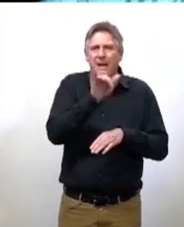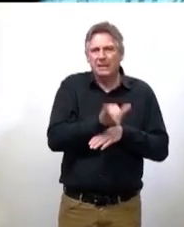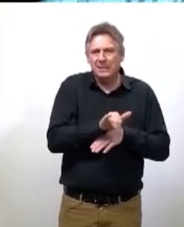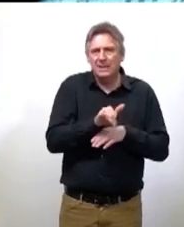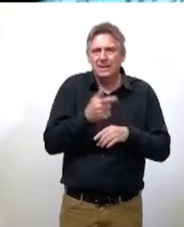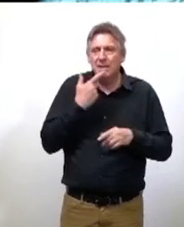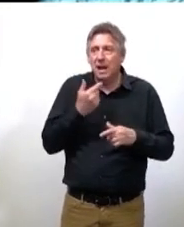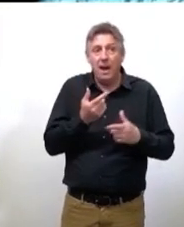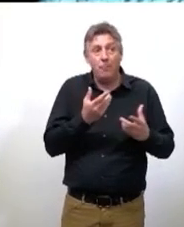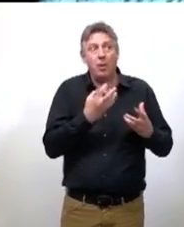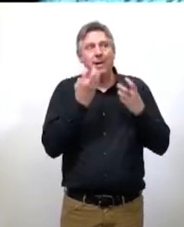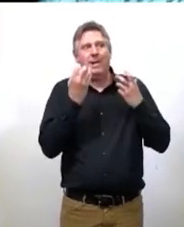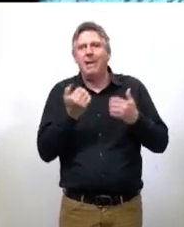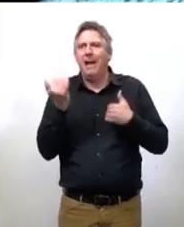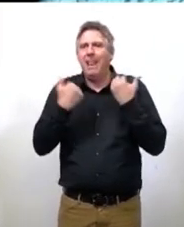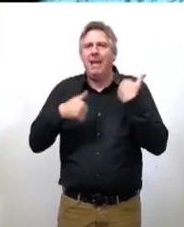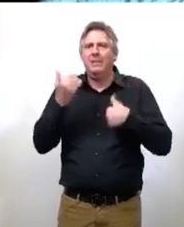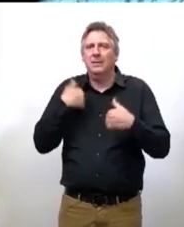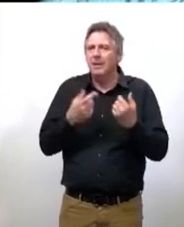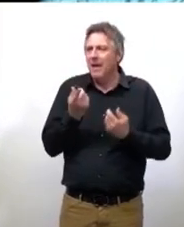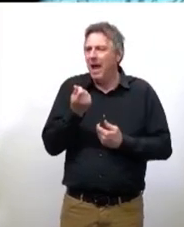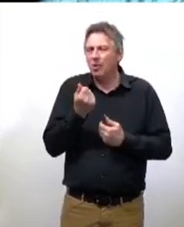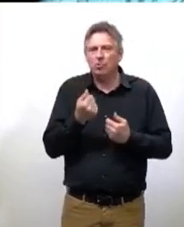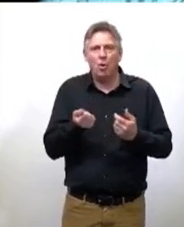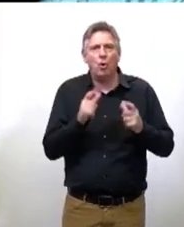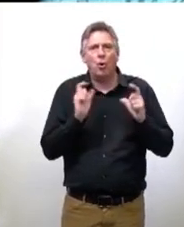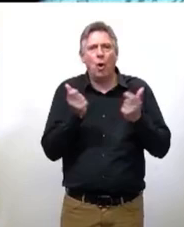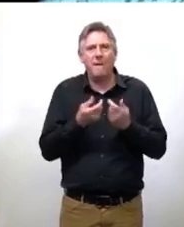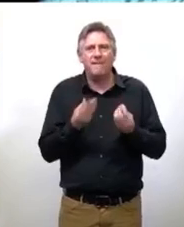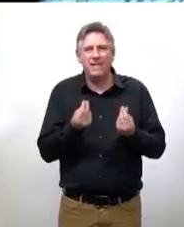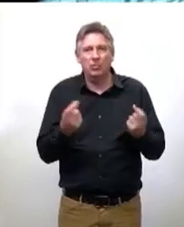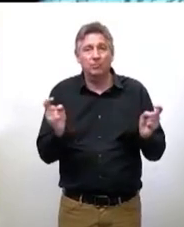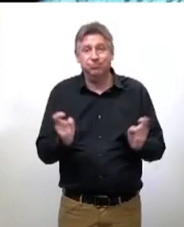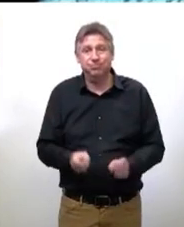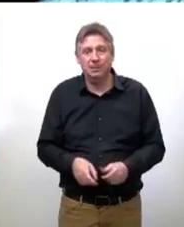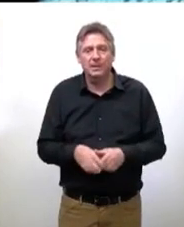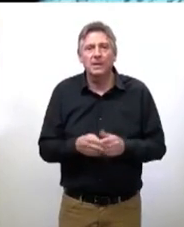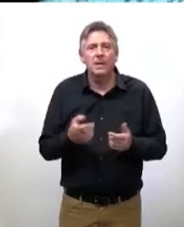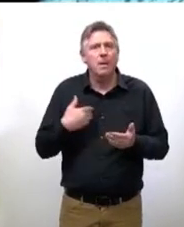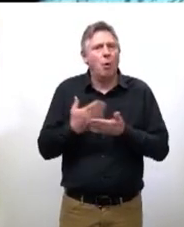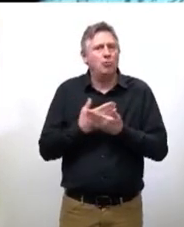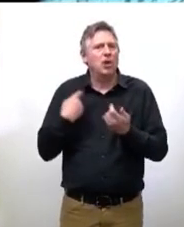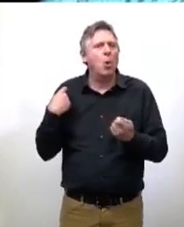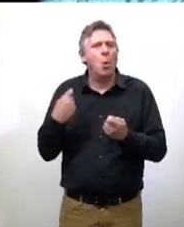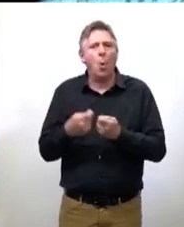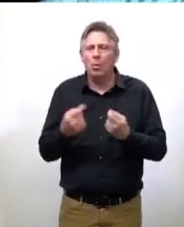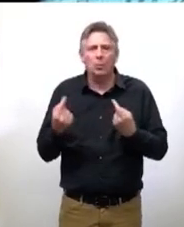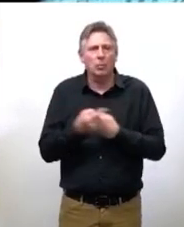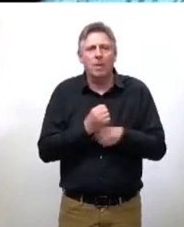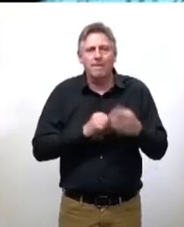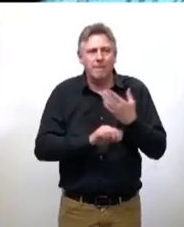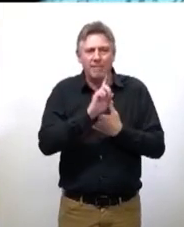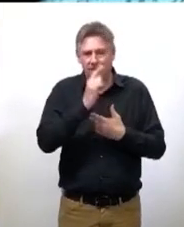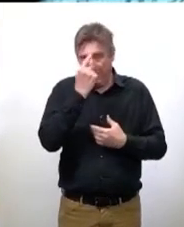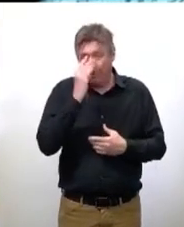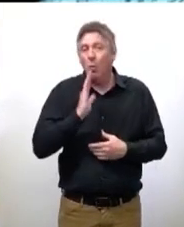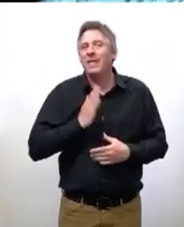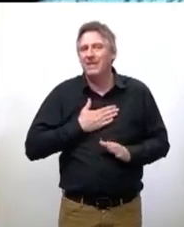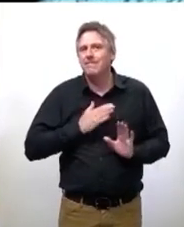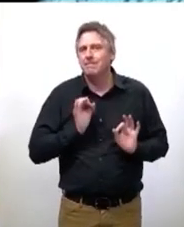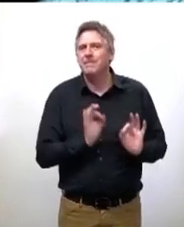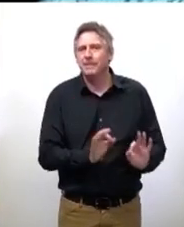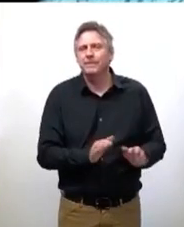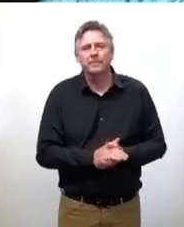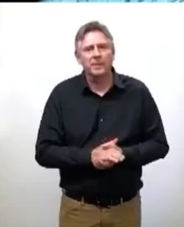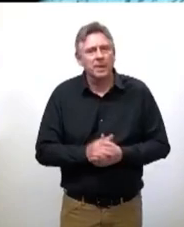crise financière sur les finances du club que comme un projet structuré et pensé de longue date. Monsieur le maire, notre groupe tient donc à vous